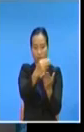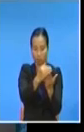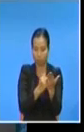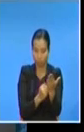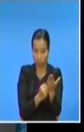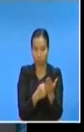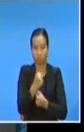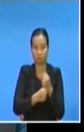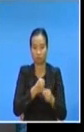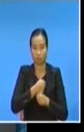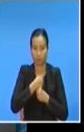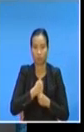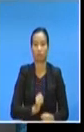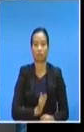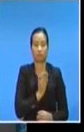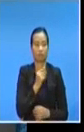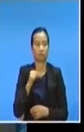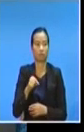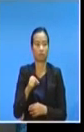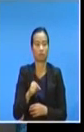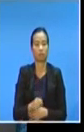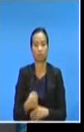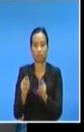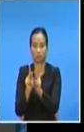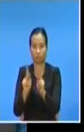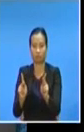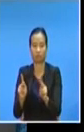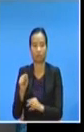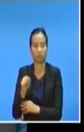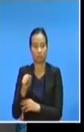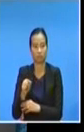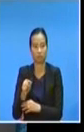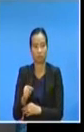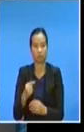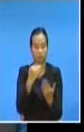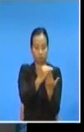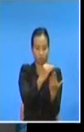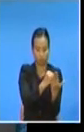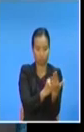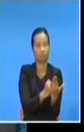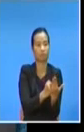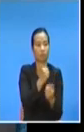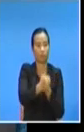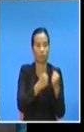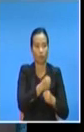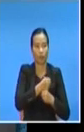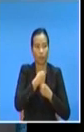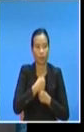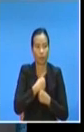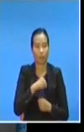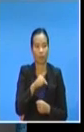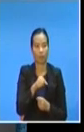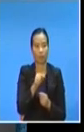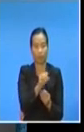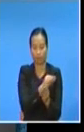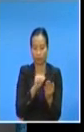แล้วแต่ในข้อเสนอของคณะกรรมการครั้งนี้ก็คือว่าเราจะเอาบัญชีอาวุโสนี้แหละมาประกอบใ